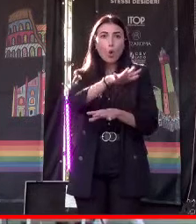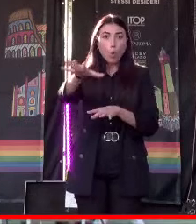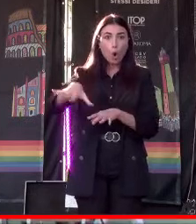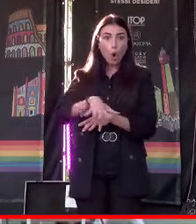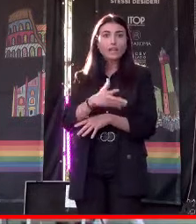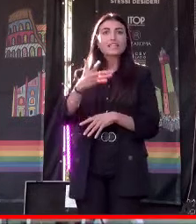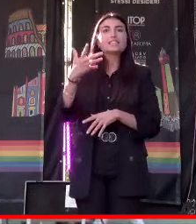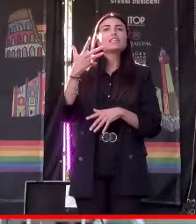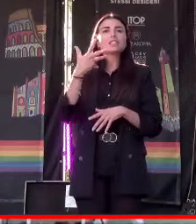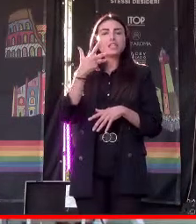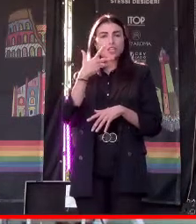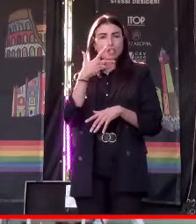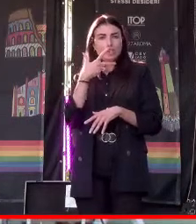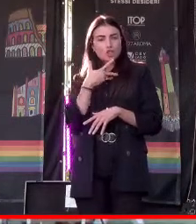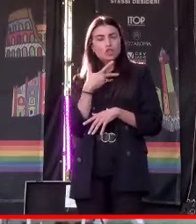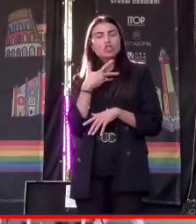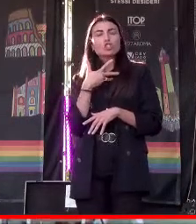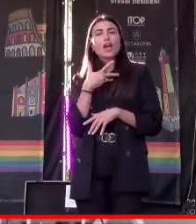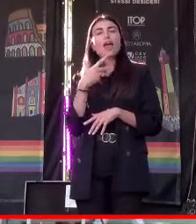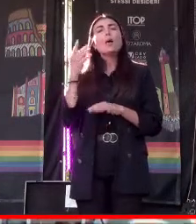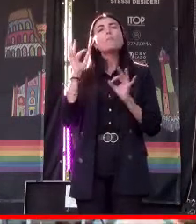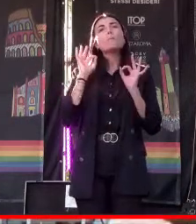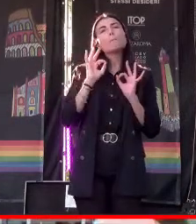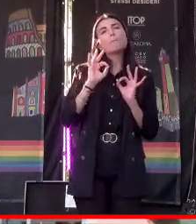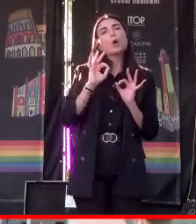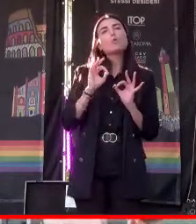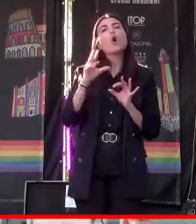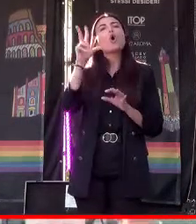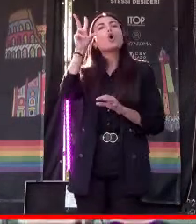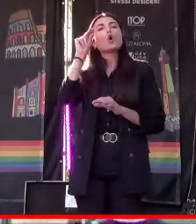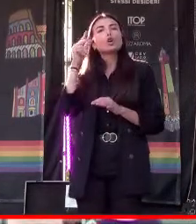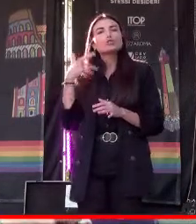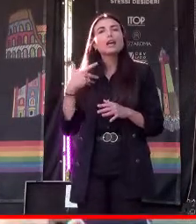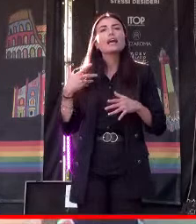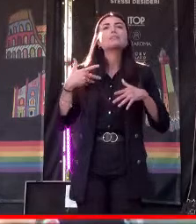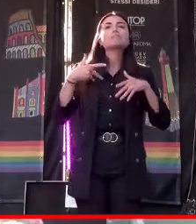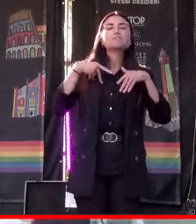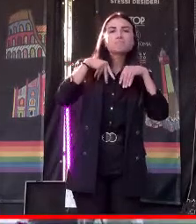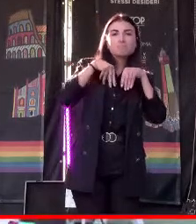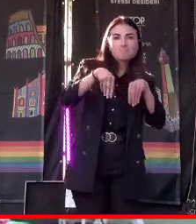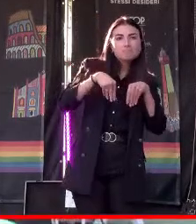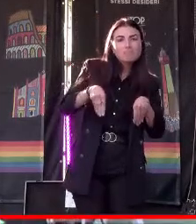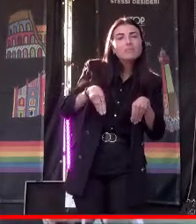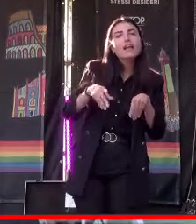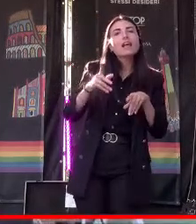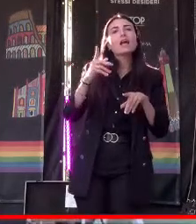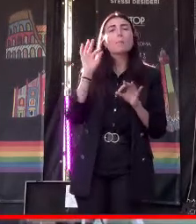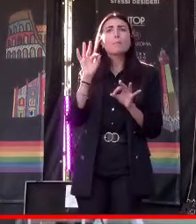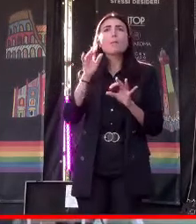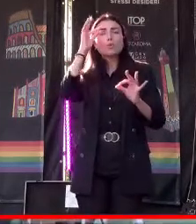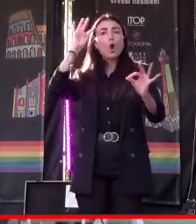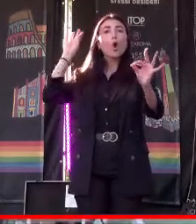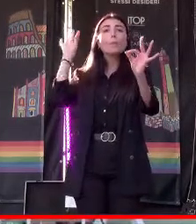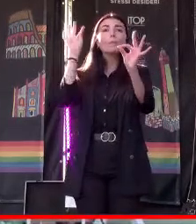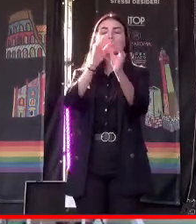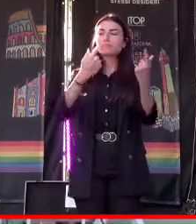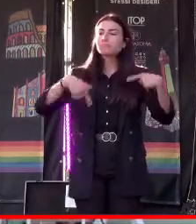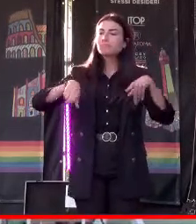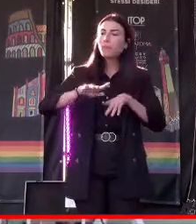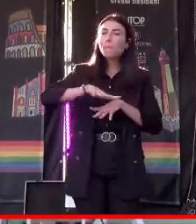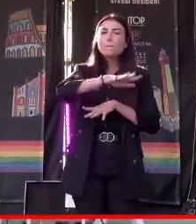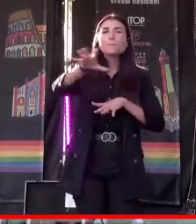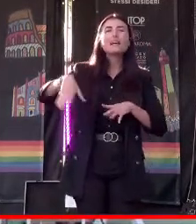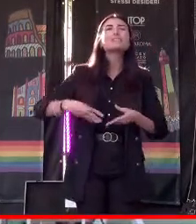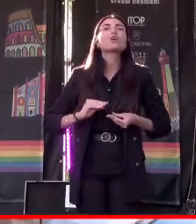quindi la conoscenza, la fruizione degli ausili per tutti è un po' il nostro obiettivo, quello che portiamo nelle piazze che costruiamo, che abbiamo